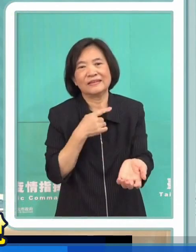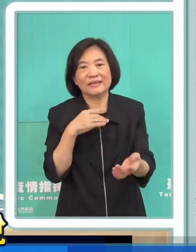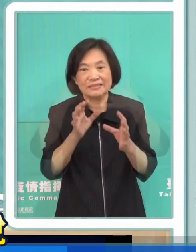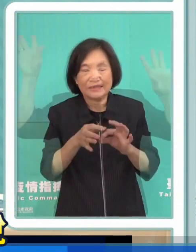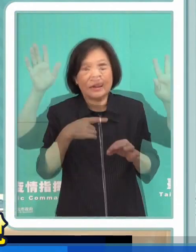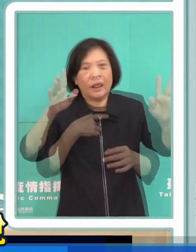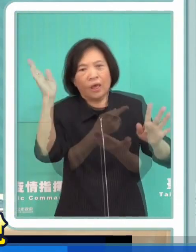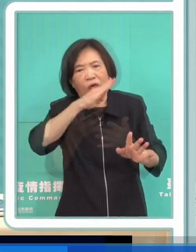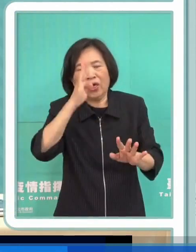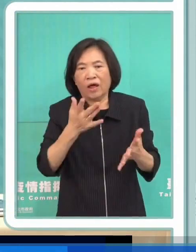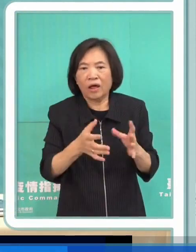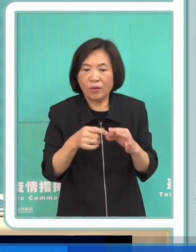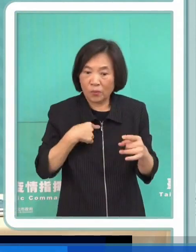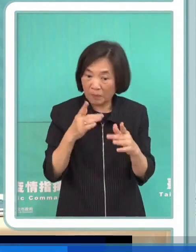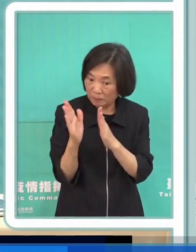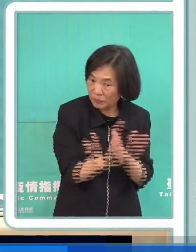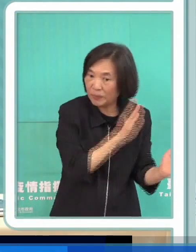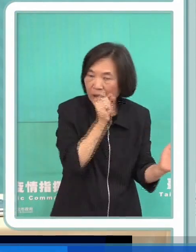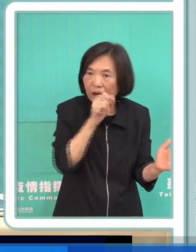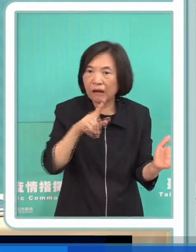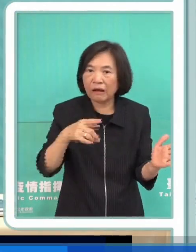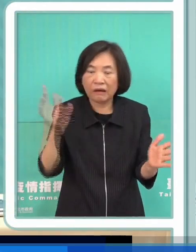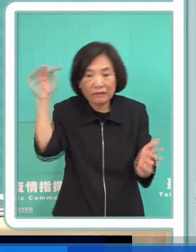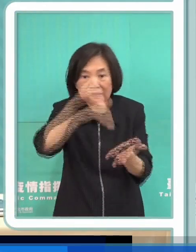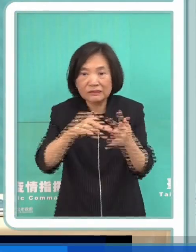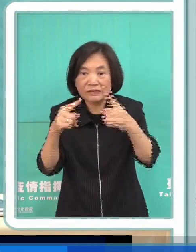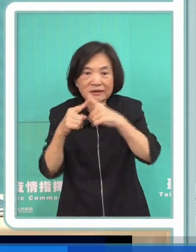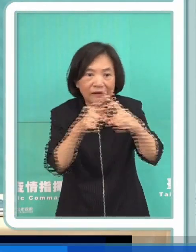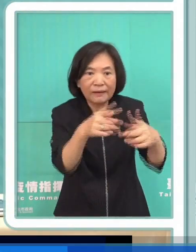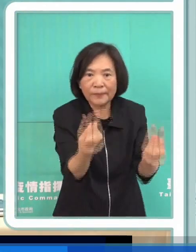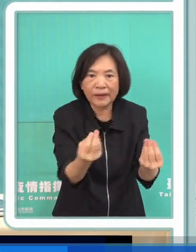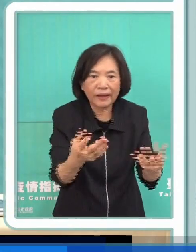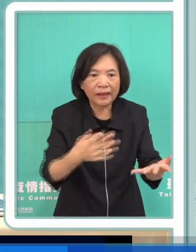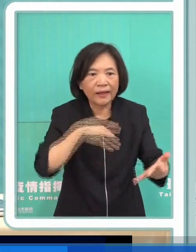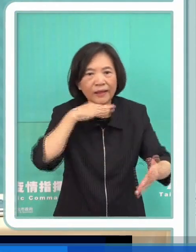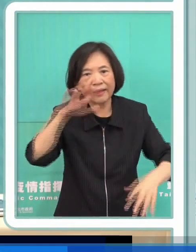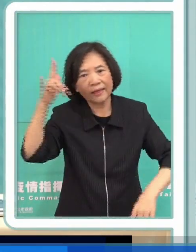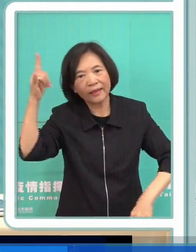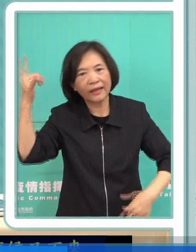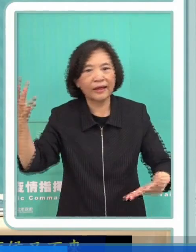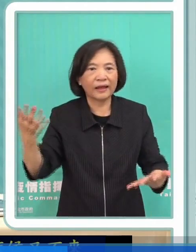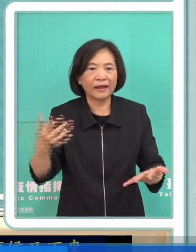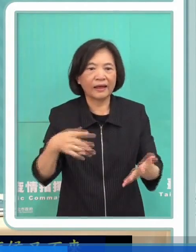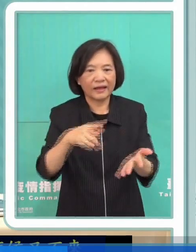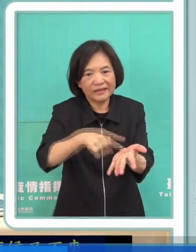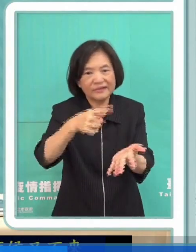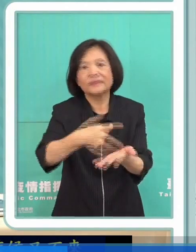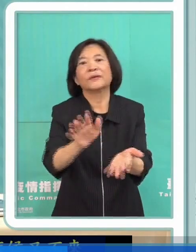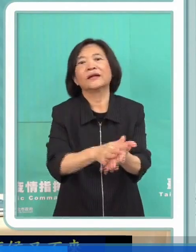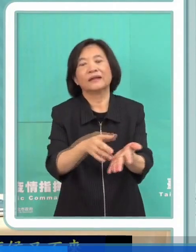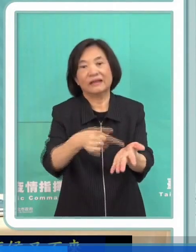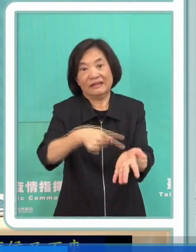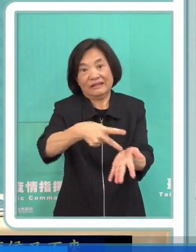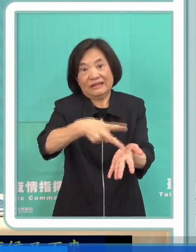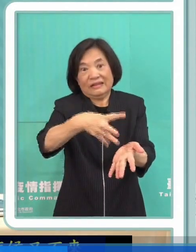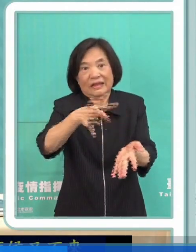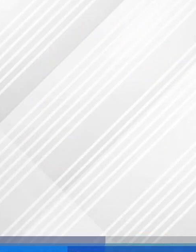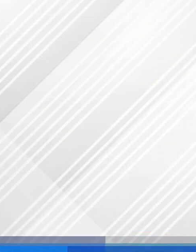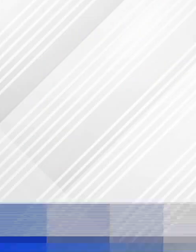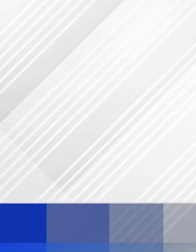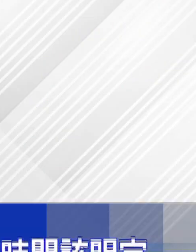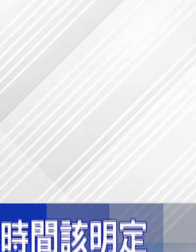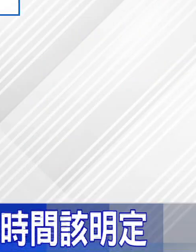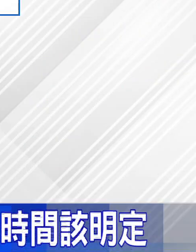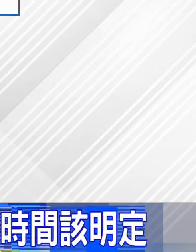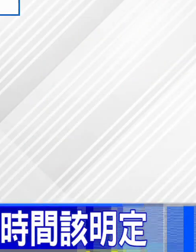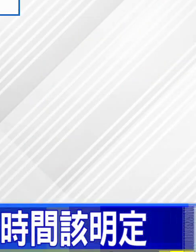家受不了，就是说，那我都准备好了，那你到时候又不来，啊，一次就好，一次我认了。十几次我就抓狂了。